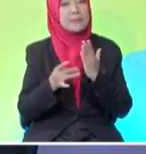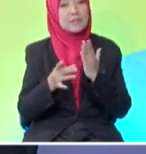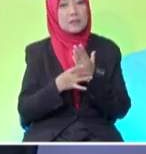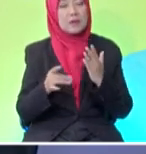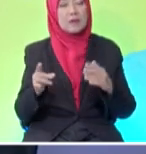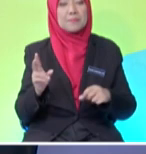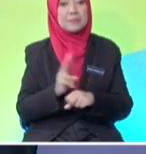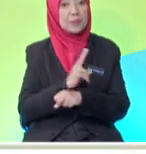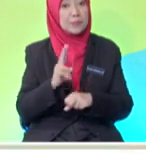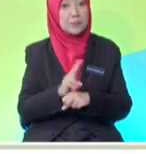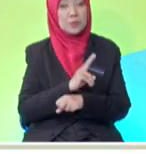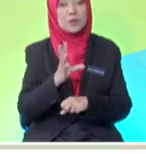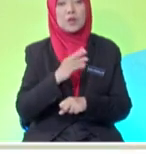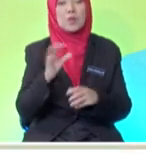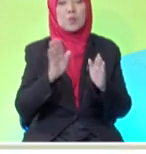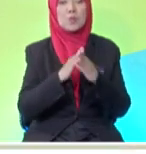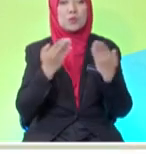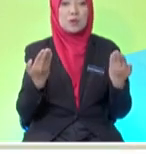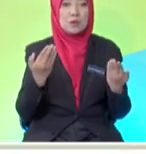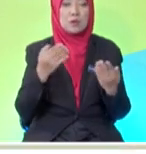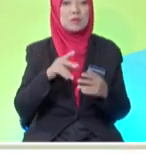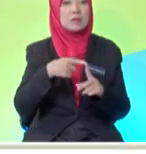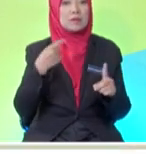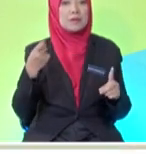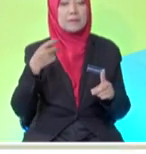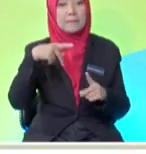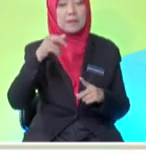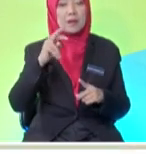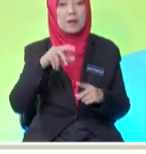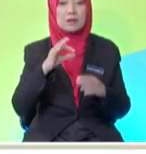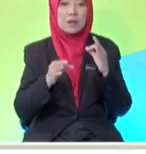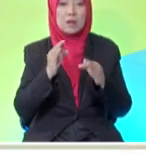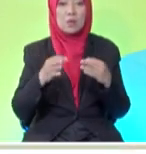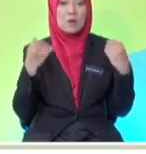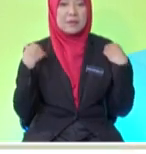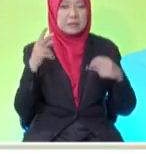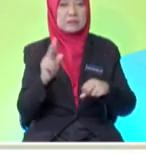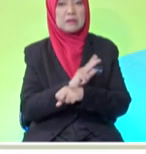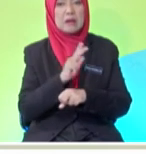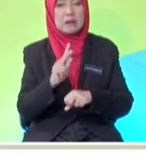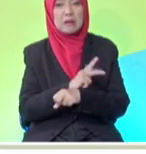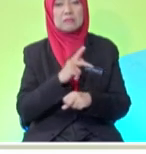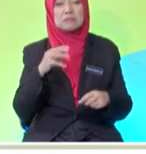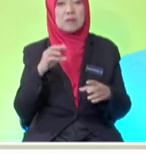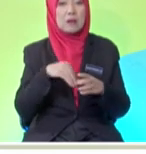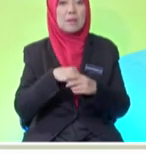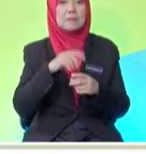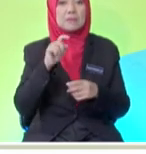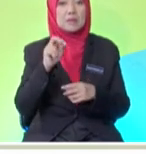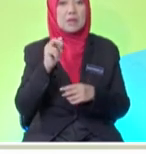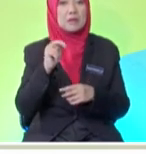seterusnya buka pala buang air di bawah tangki dan jika terdapat karat di dalam tangki tersebut